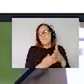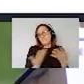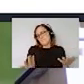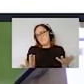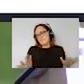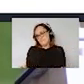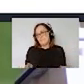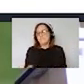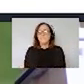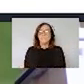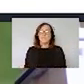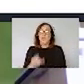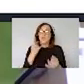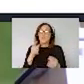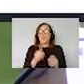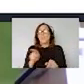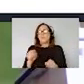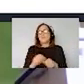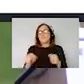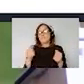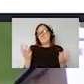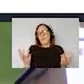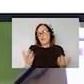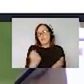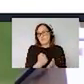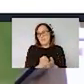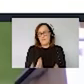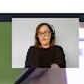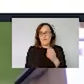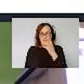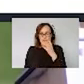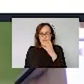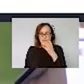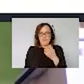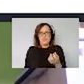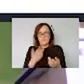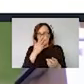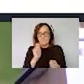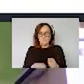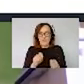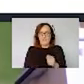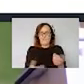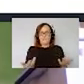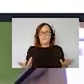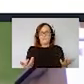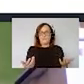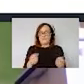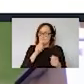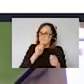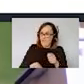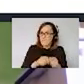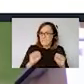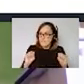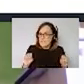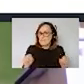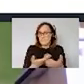przekroczyliśmy limit, tak? Więc jakby to też jest istotne. I sprawczość, bo zobaczcie Państwo, że o to też nawołuję, żeby ta sprawczość była